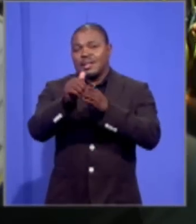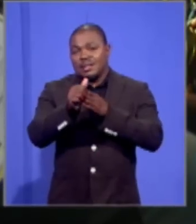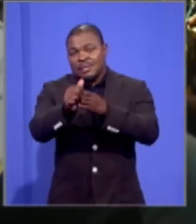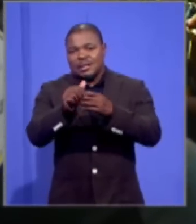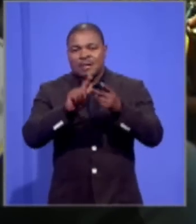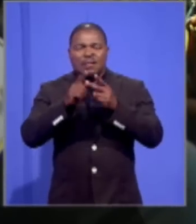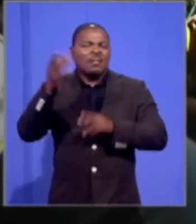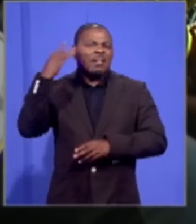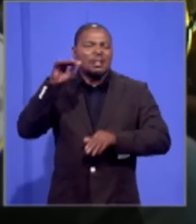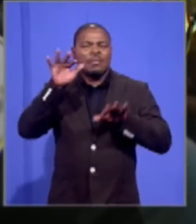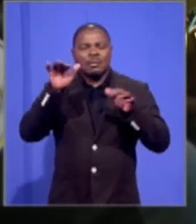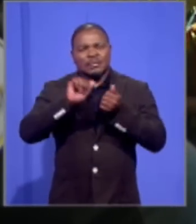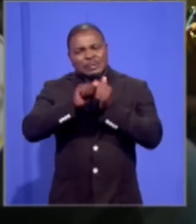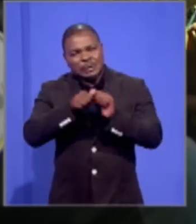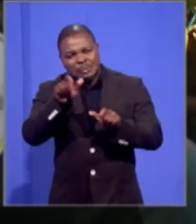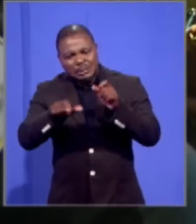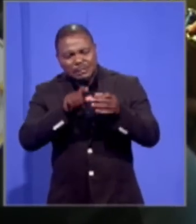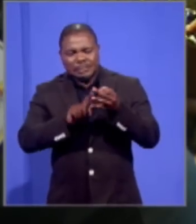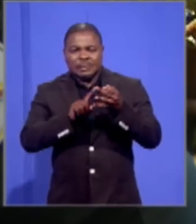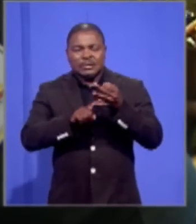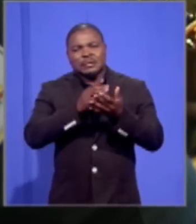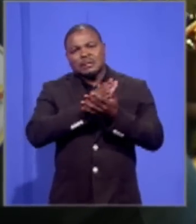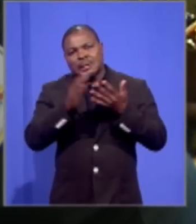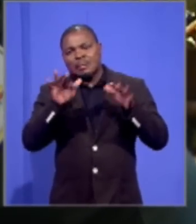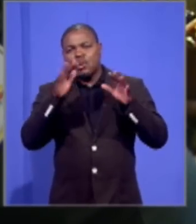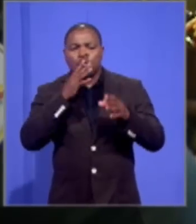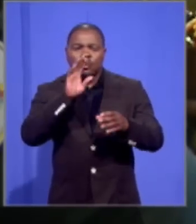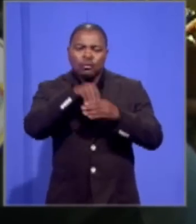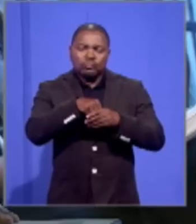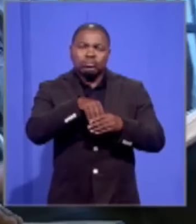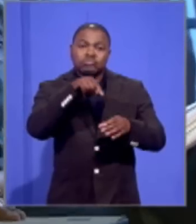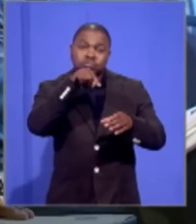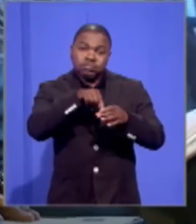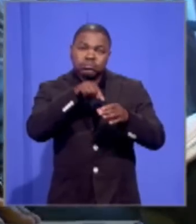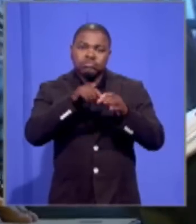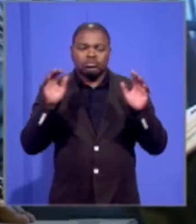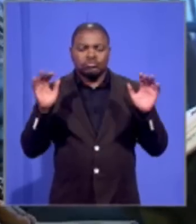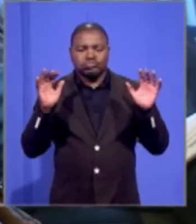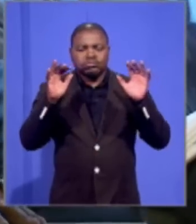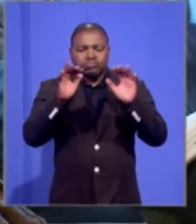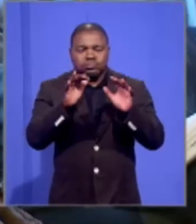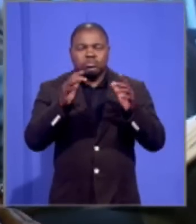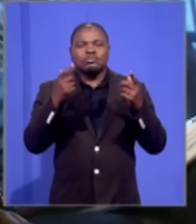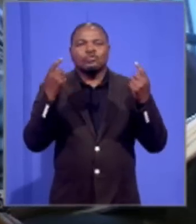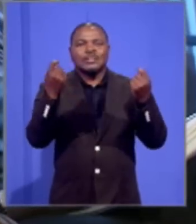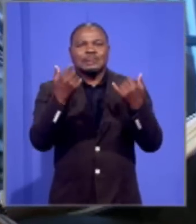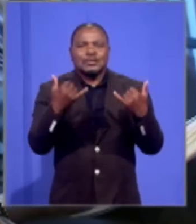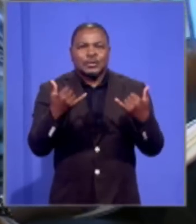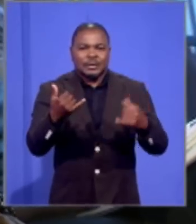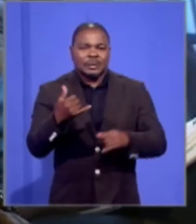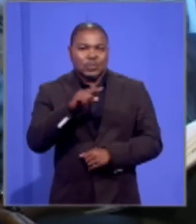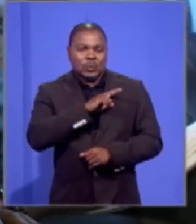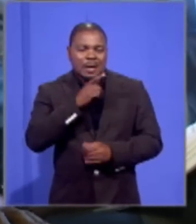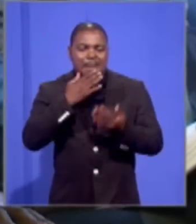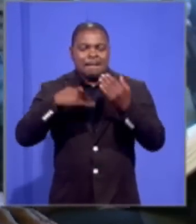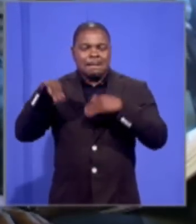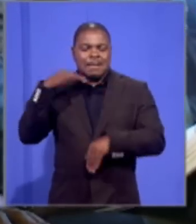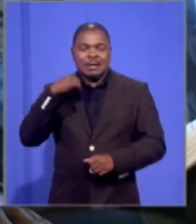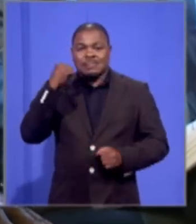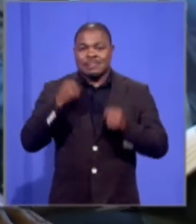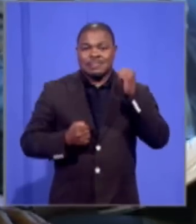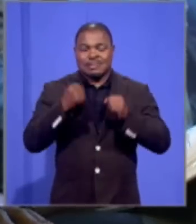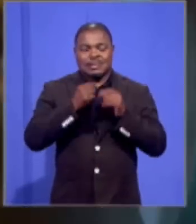atlete ba maloba e šitana le batho bao ba tlabego ba kgatha tema ba be ba tsenetše moletlo wa lehono wa go buša marathone